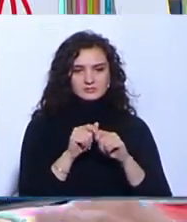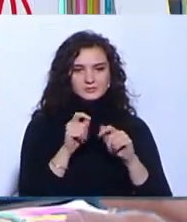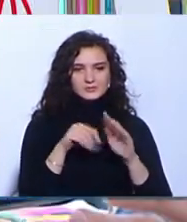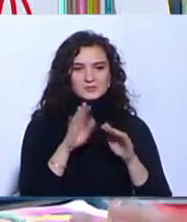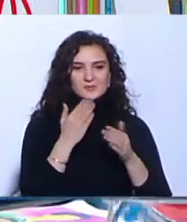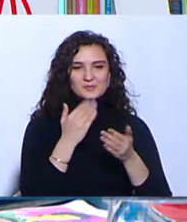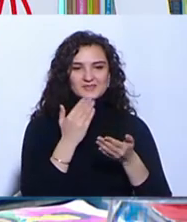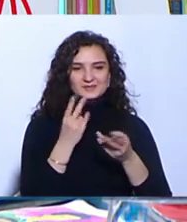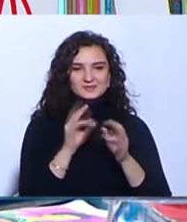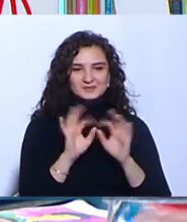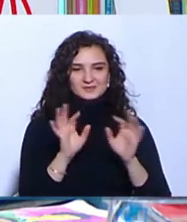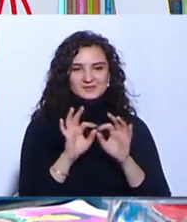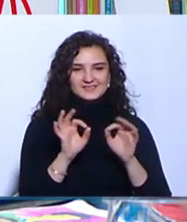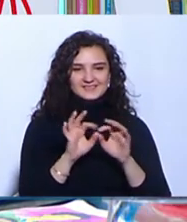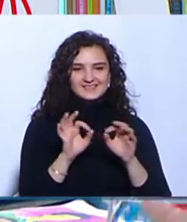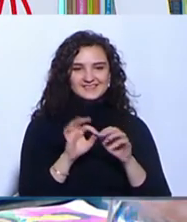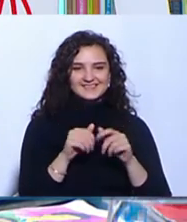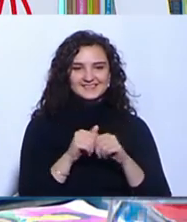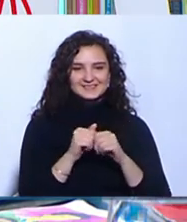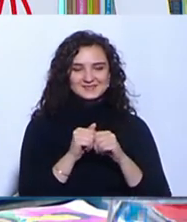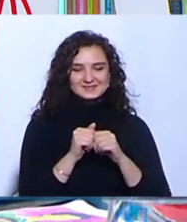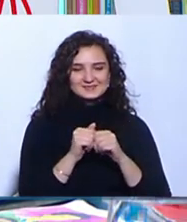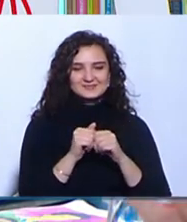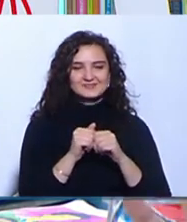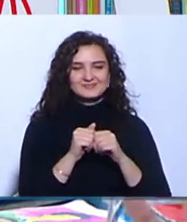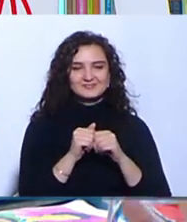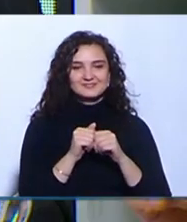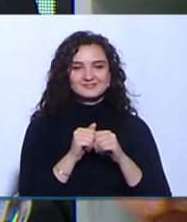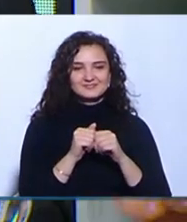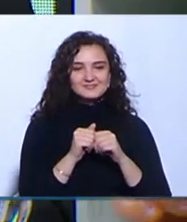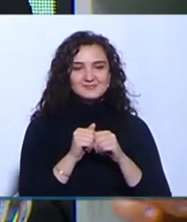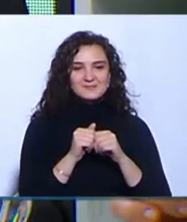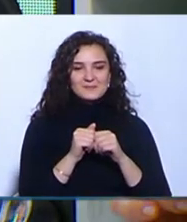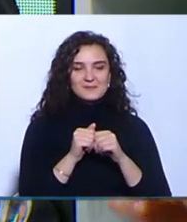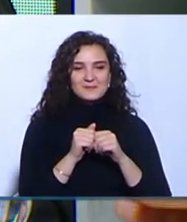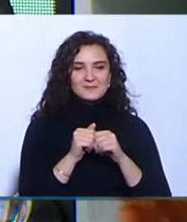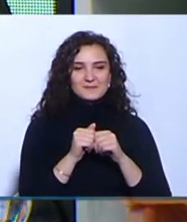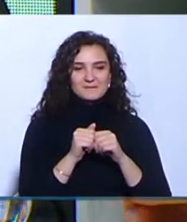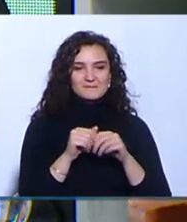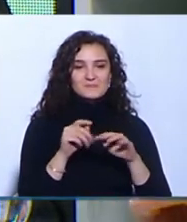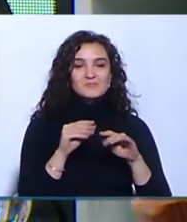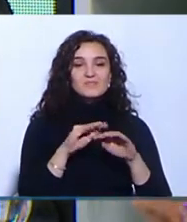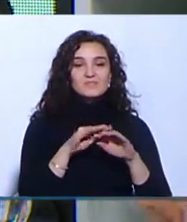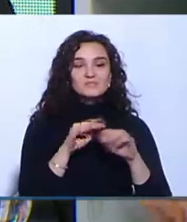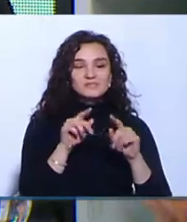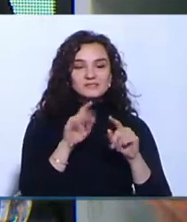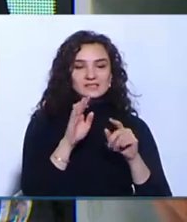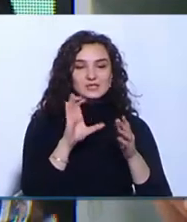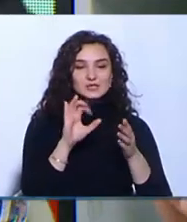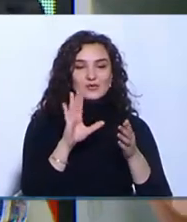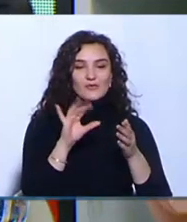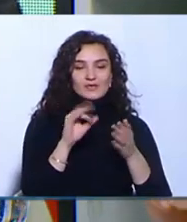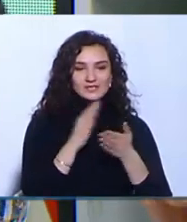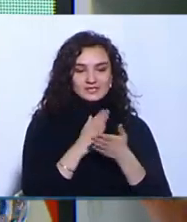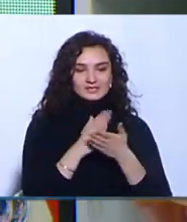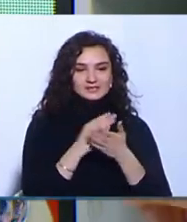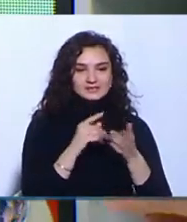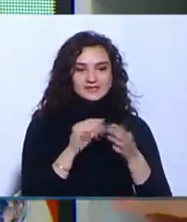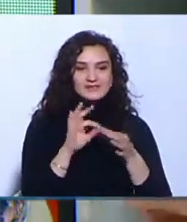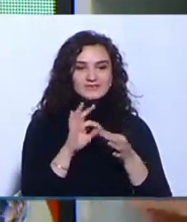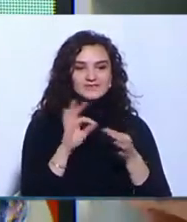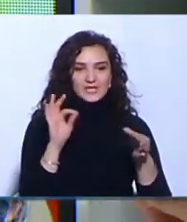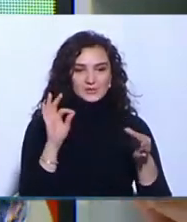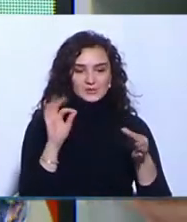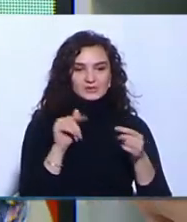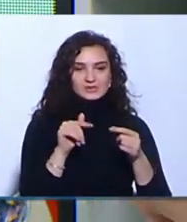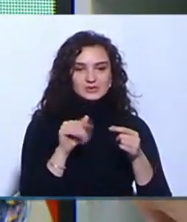უფრო მარტივად უნდა ვთქვა, ბატონო ლადო. ცოტა უფრო მარტივად ეს არის, რომ ქსოვილოვან სითხე, ქსოვილი გასაგებია ყველასათვის, ხო, არსებობს ვენური და